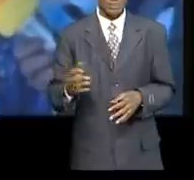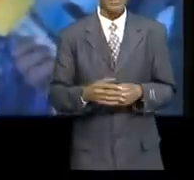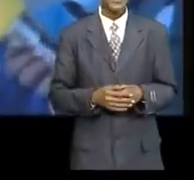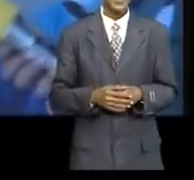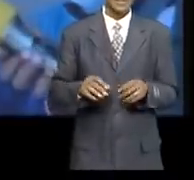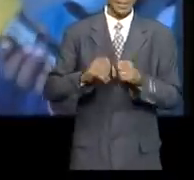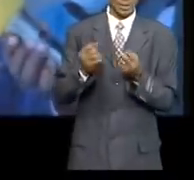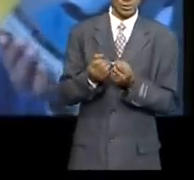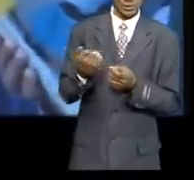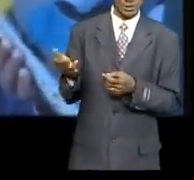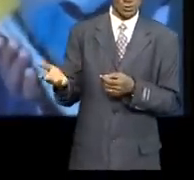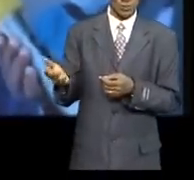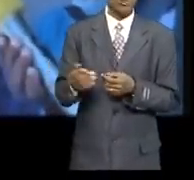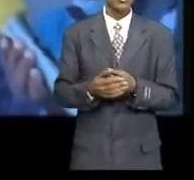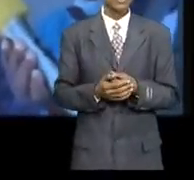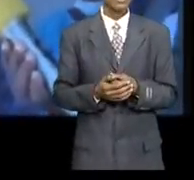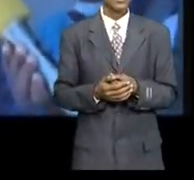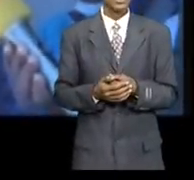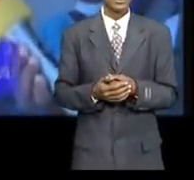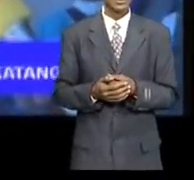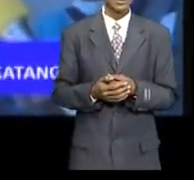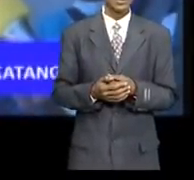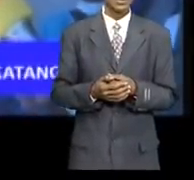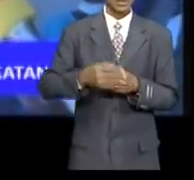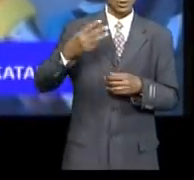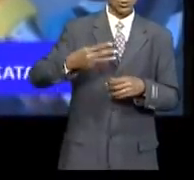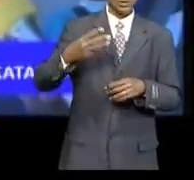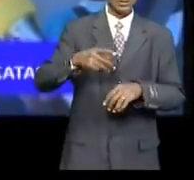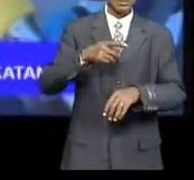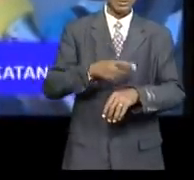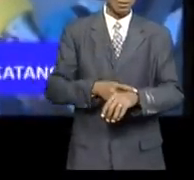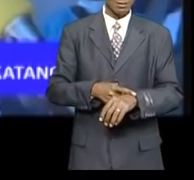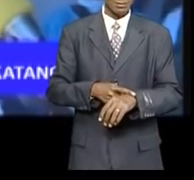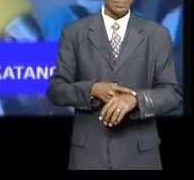dans sa deuxième phase d'exécution de son projet d'appui en vivre